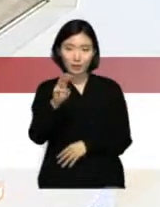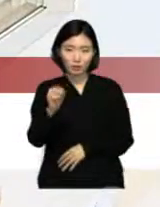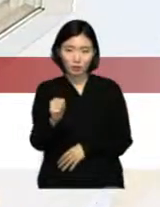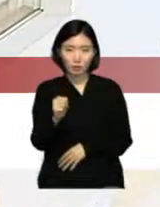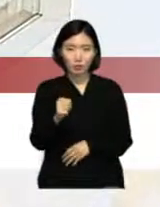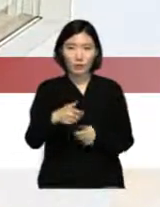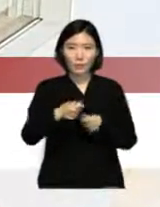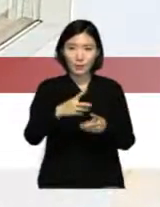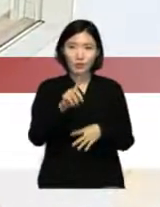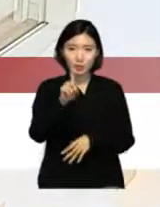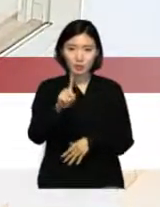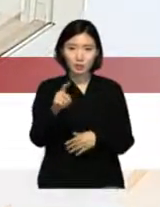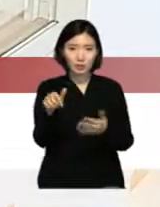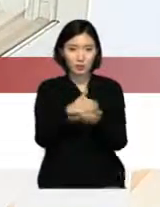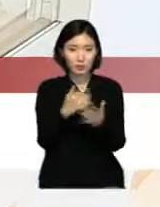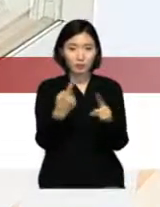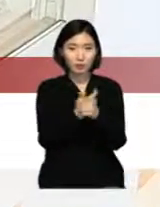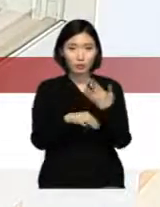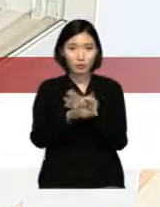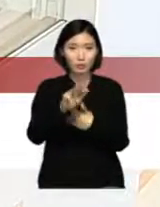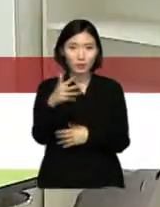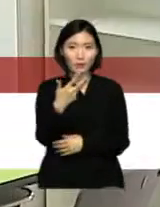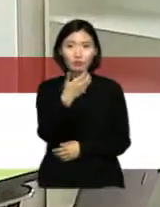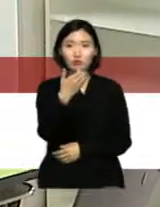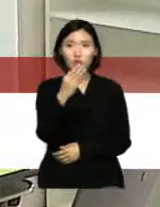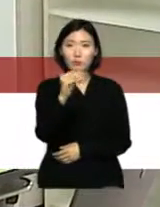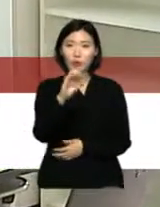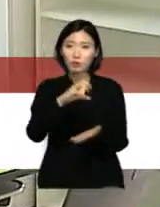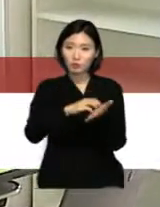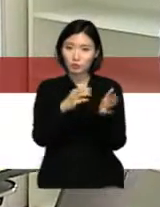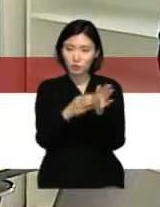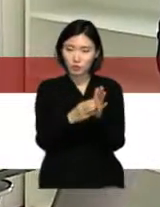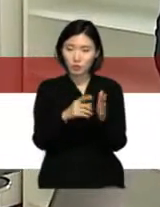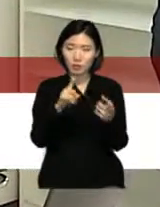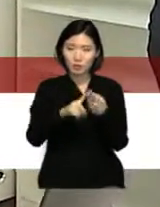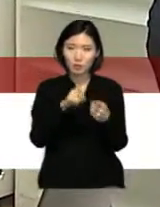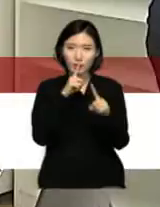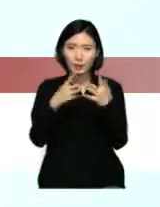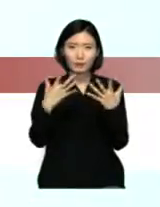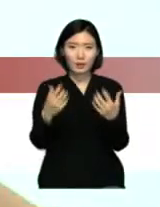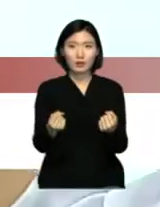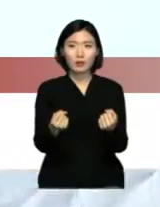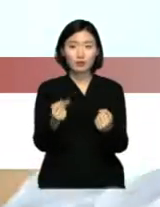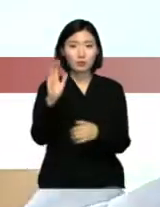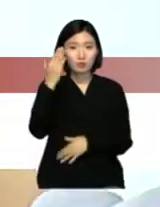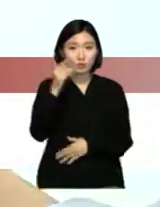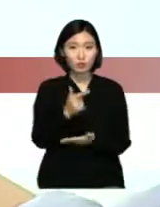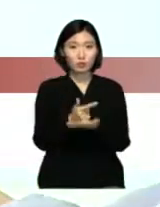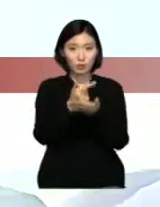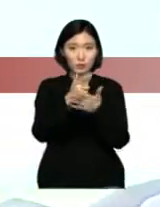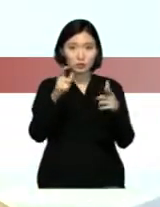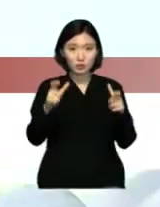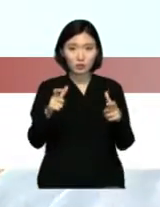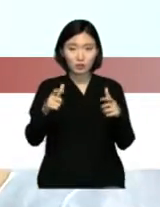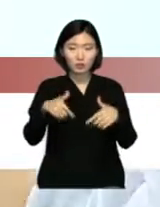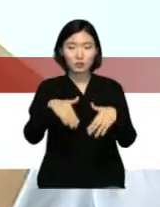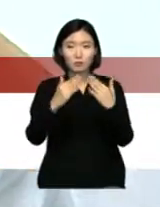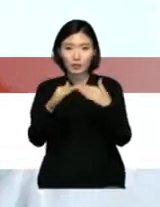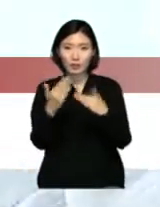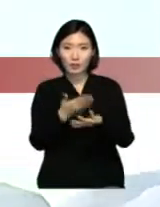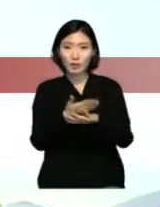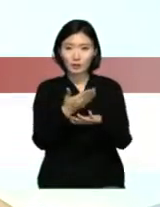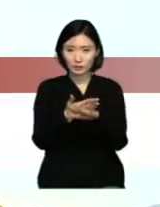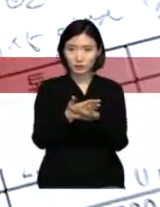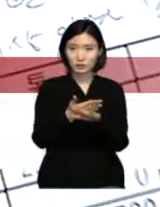평당 공사비로 계산할 경우 890만 원입니다. 이를 두고도 말이 많습니다. 최근 노원구 지역에 들어선 타